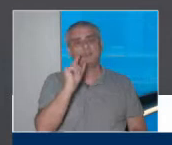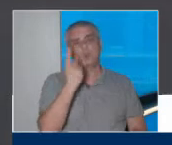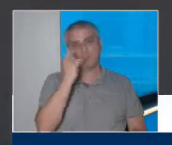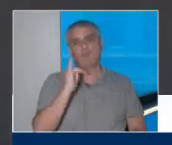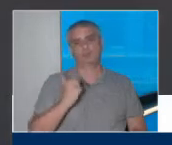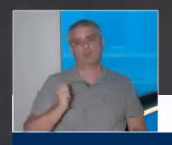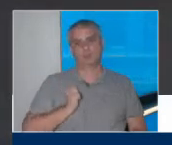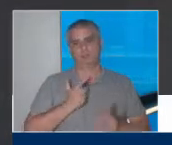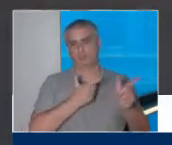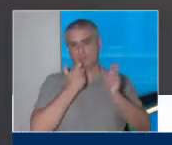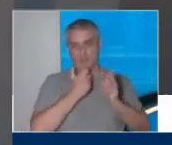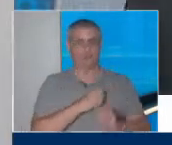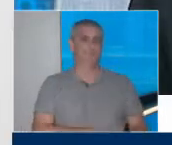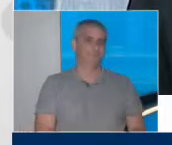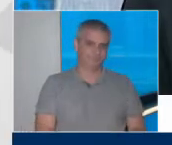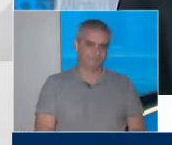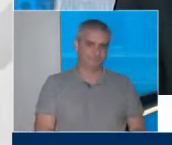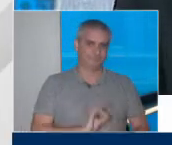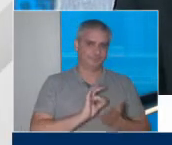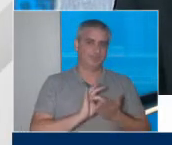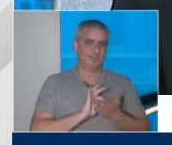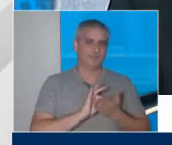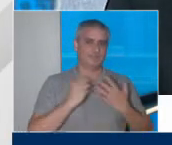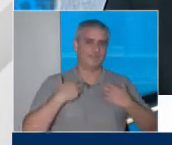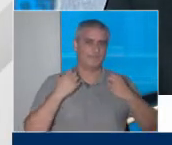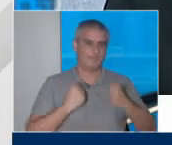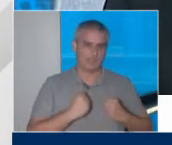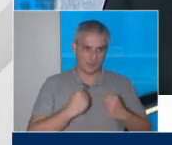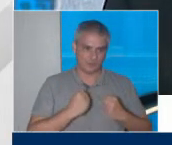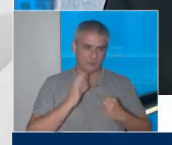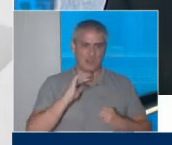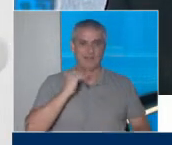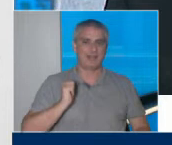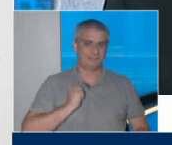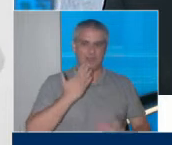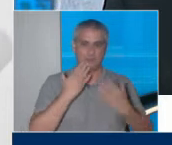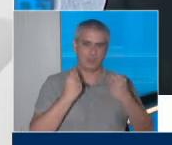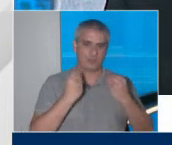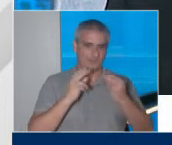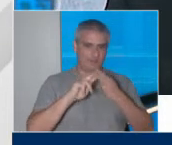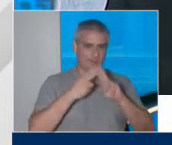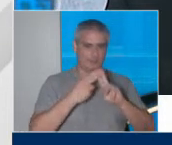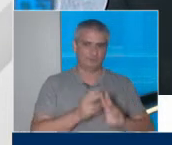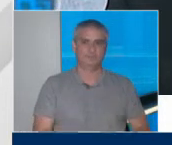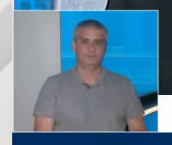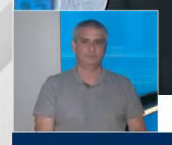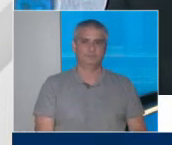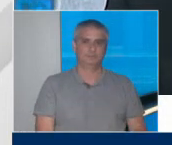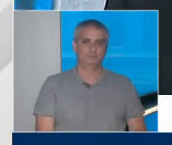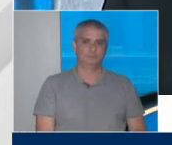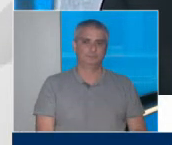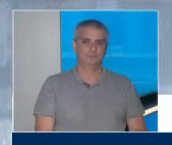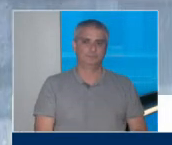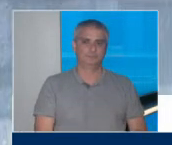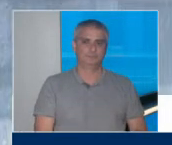ירי כוחות עד. אמיר בר שלום, פרשן לענייני ביטחון של גלי צהל, תודה רבה לך, להתראות. ערב טוב,